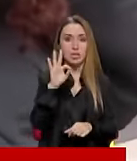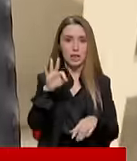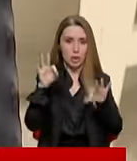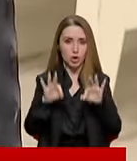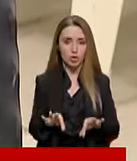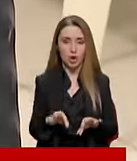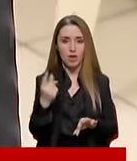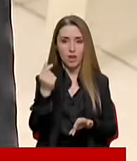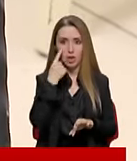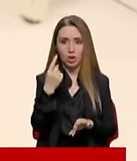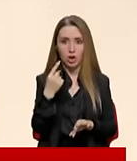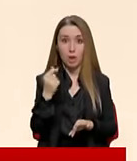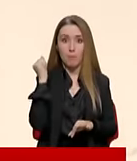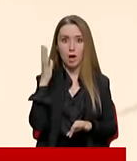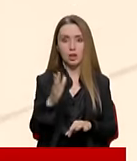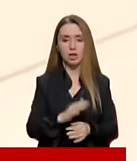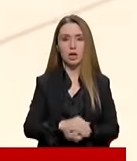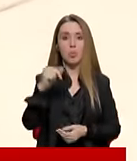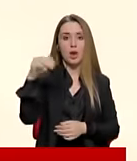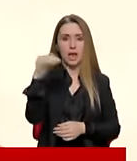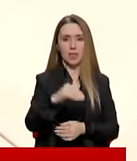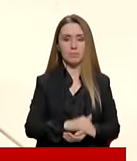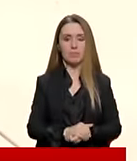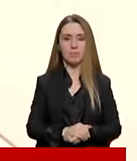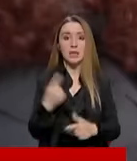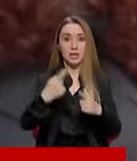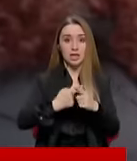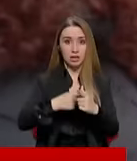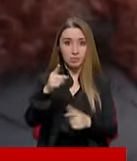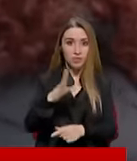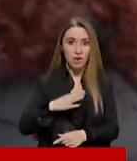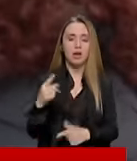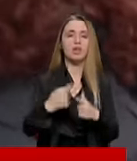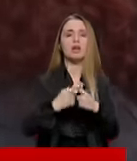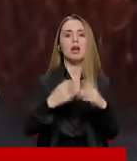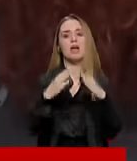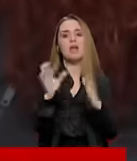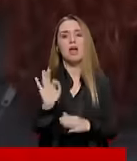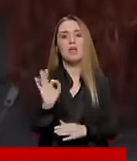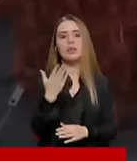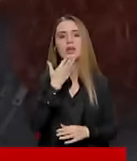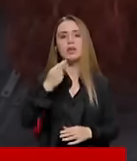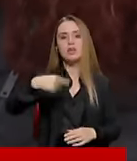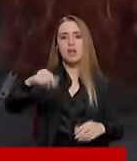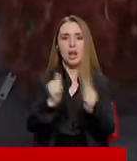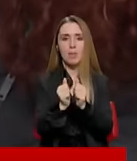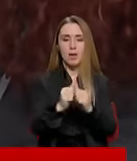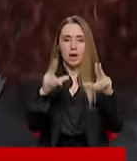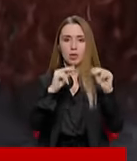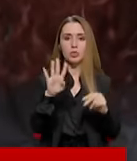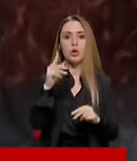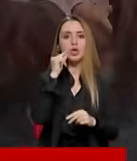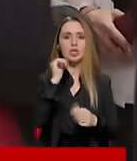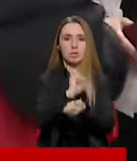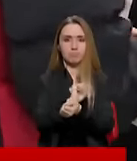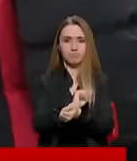başlıyor fiyatlar Bana çok geldi Buraya geldim Kirada mı kalıyorsunuz bur Evet kirada kalıyorum gençlerle kalıyorum bir evde 4